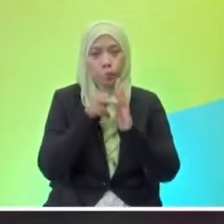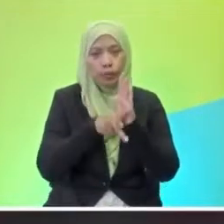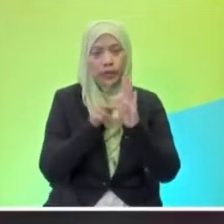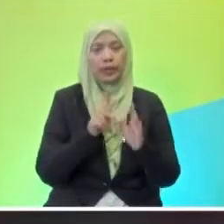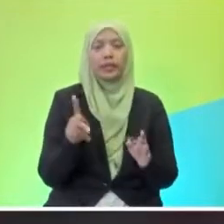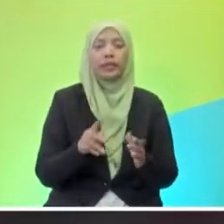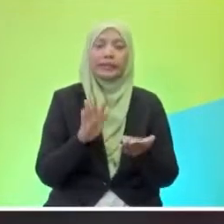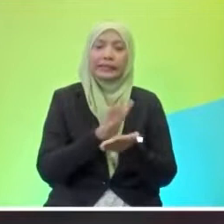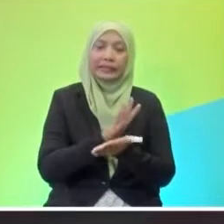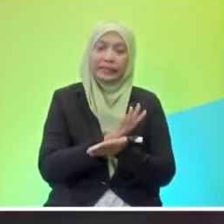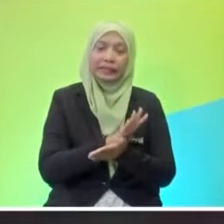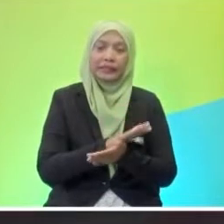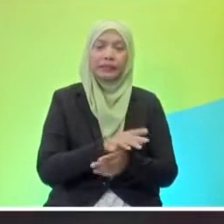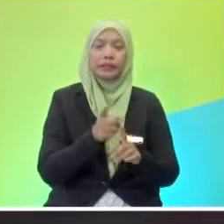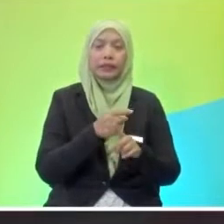Oke